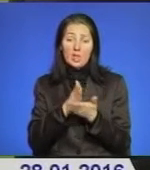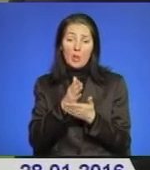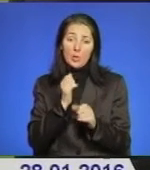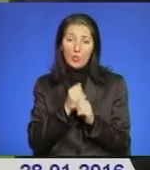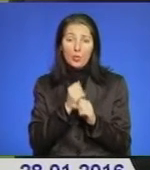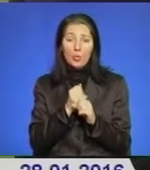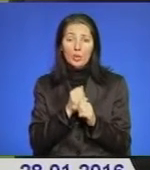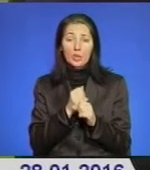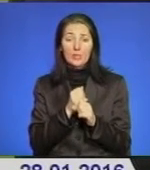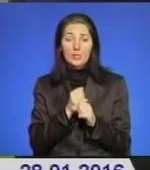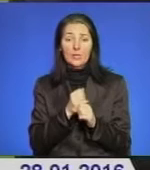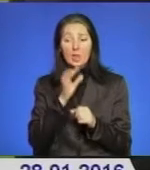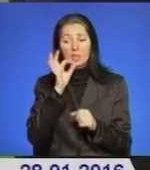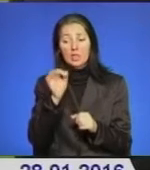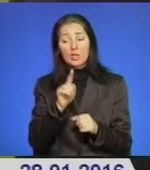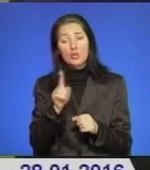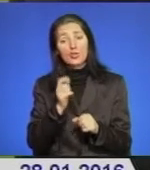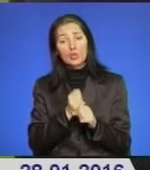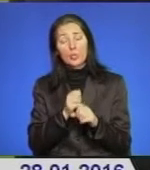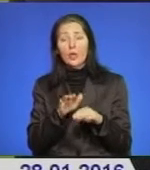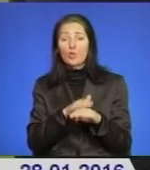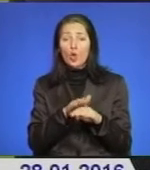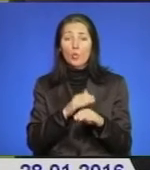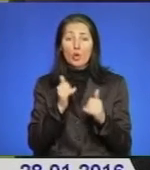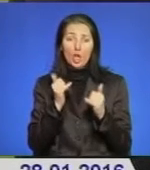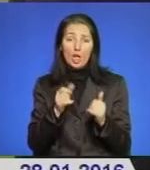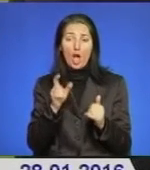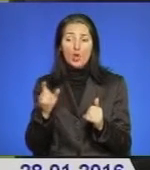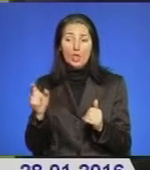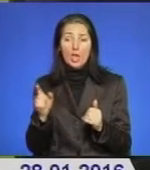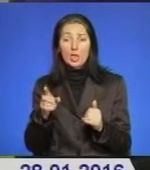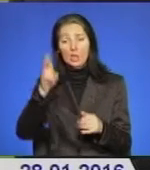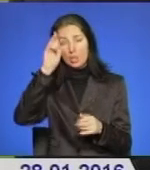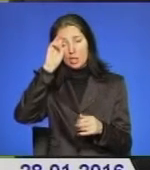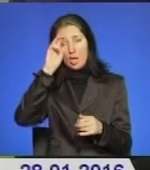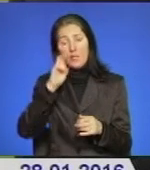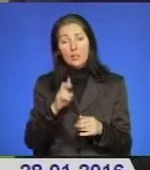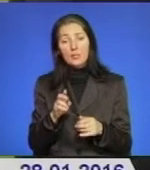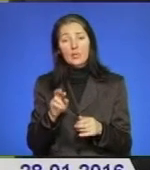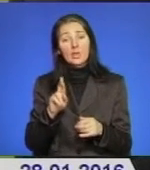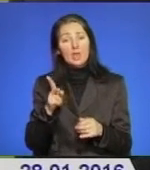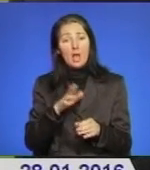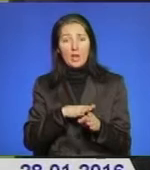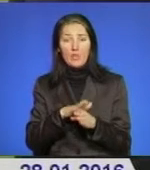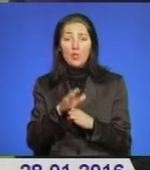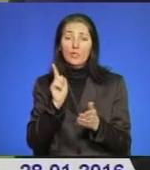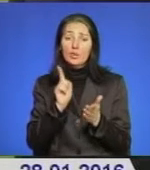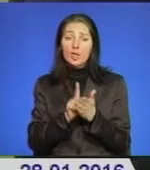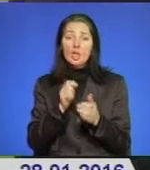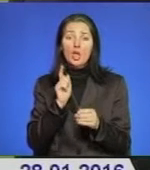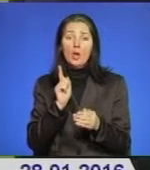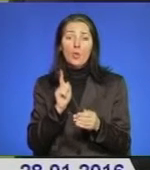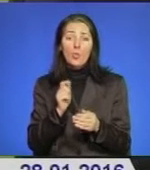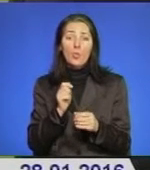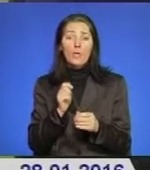роботи, сказати, що зробив доброго для людей та держави, як виконував функціональні обов'язки,